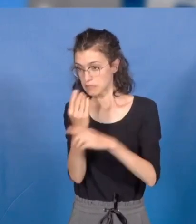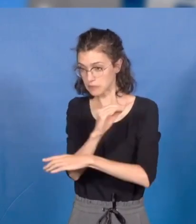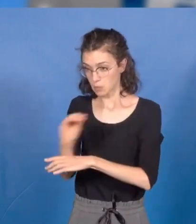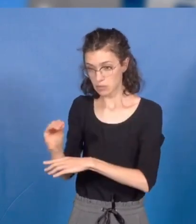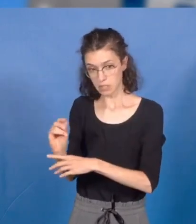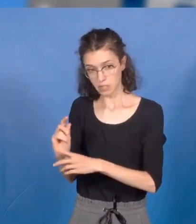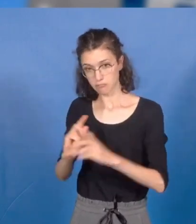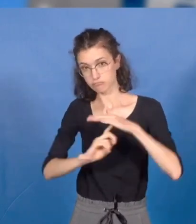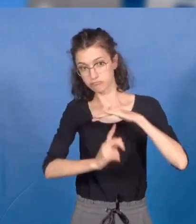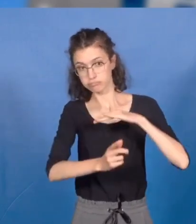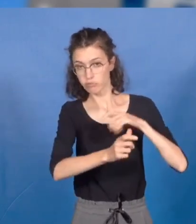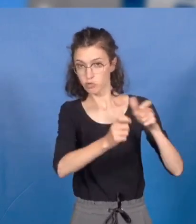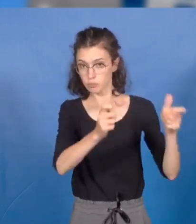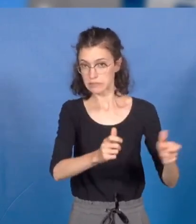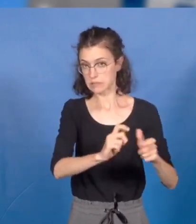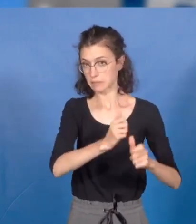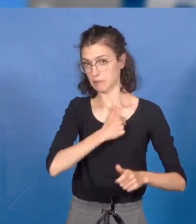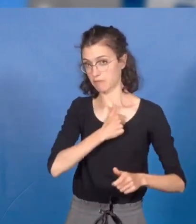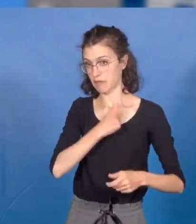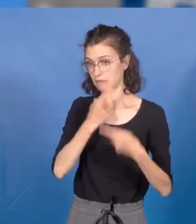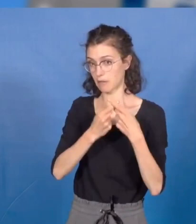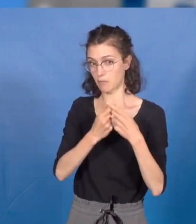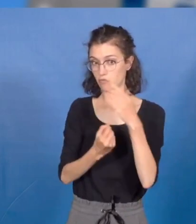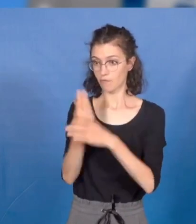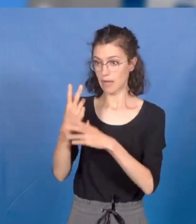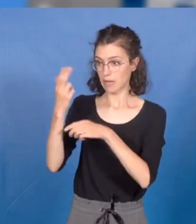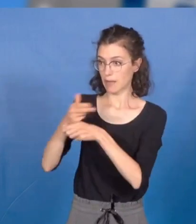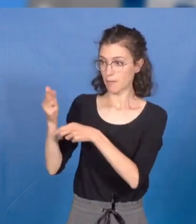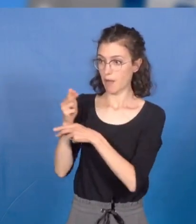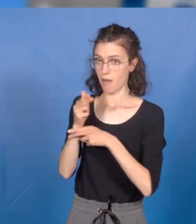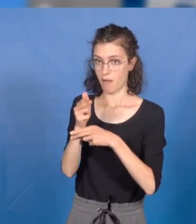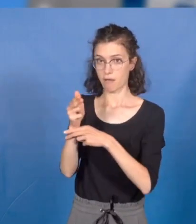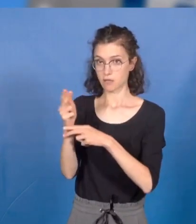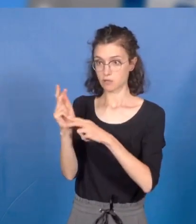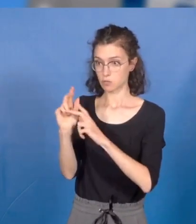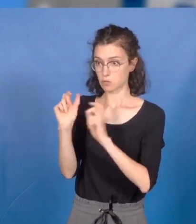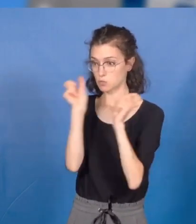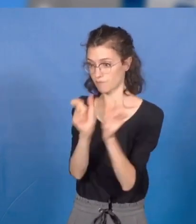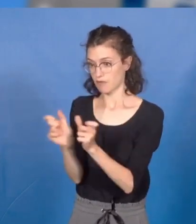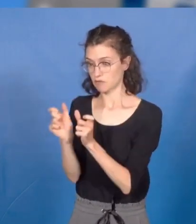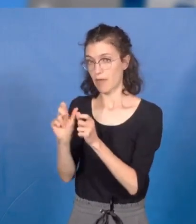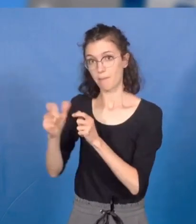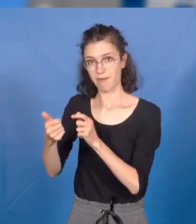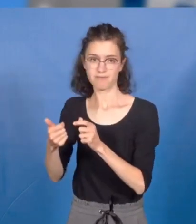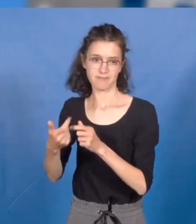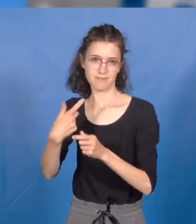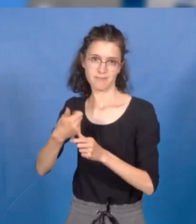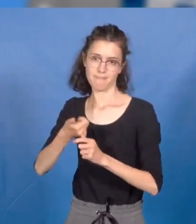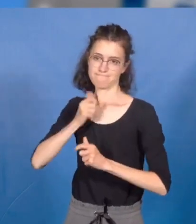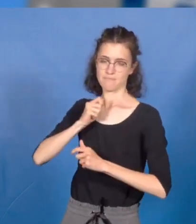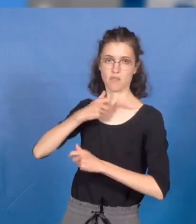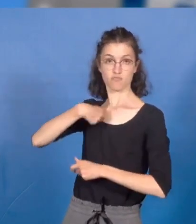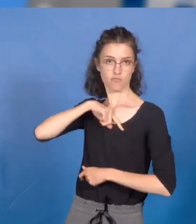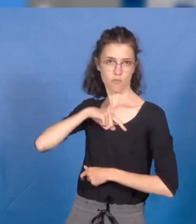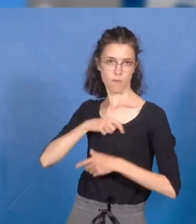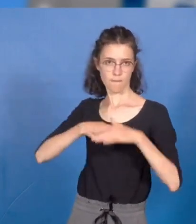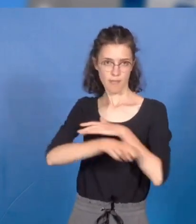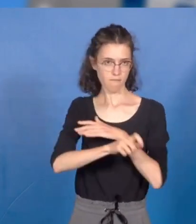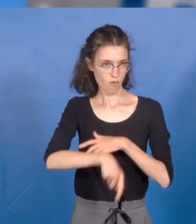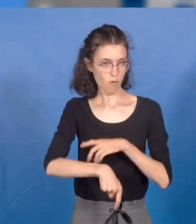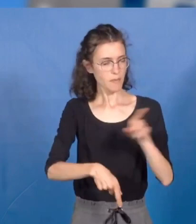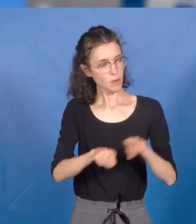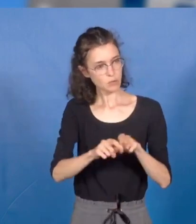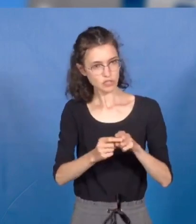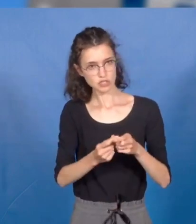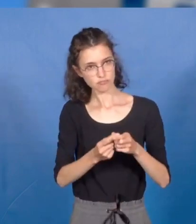ici le stade de la Beaujoire, de nouvelles caméras de surveillance qu'il nous reviendra ensuite de financer. Et d'autre part, nous lui accordons aussi le droit de